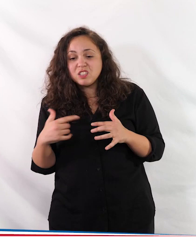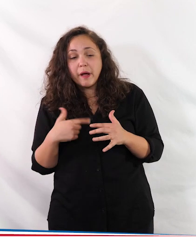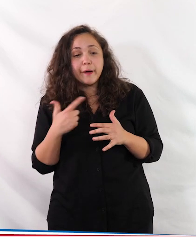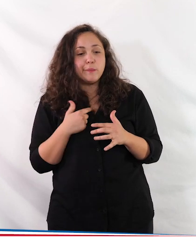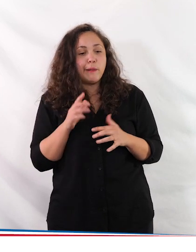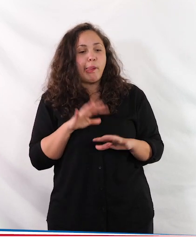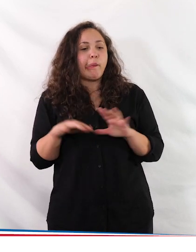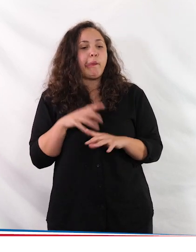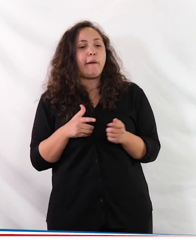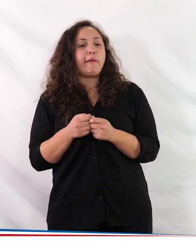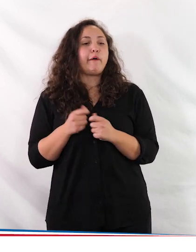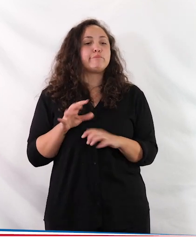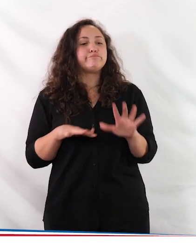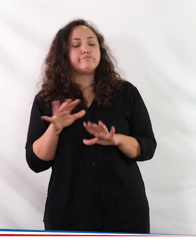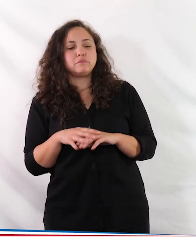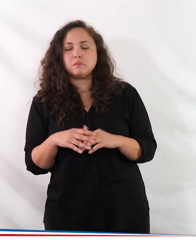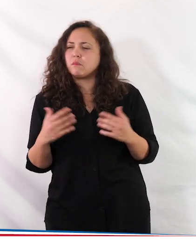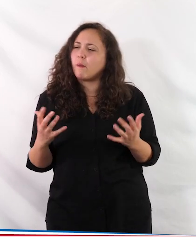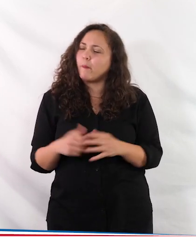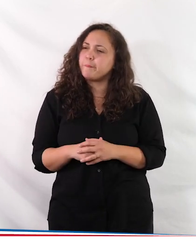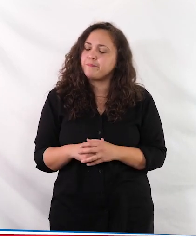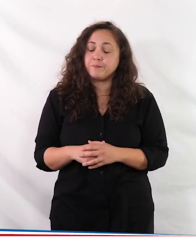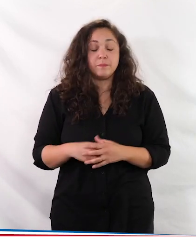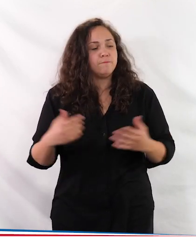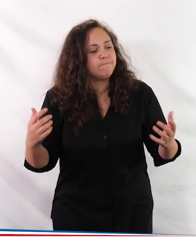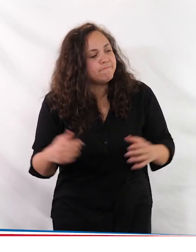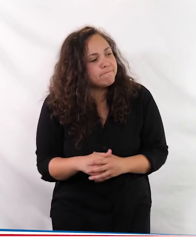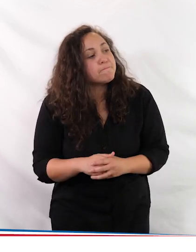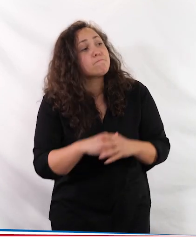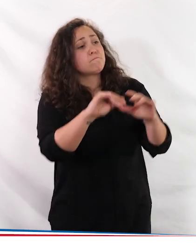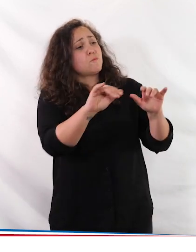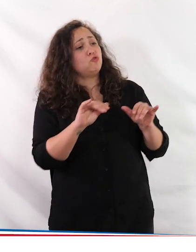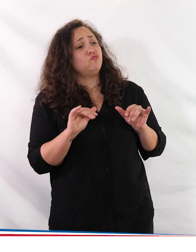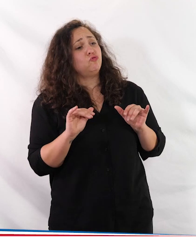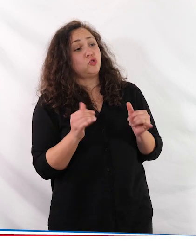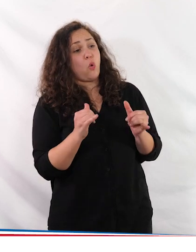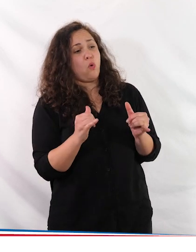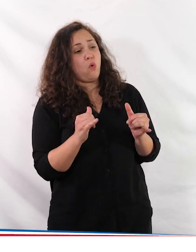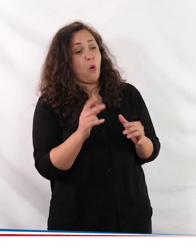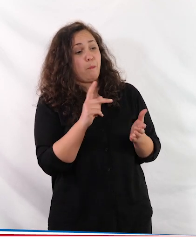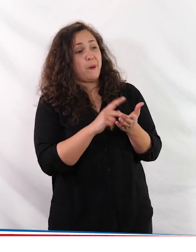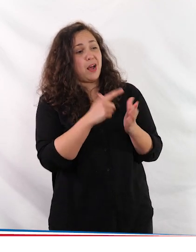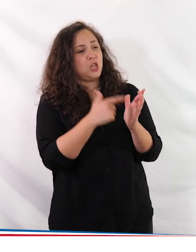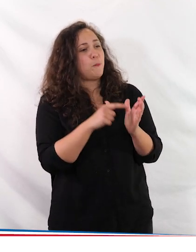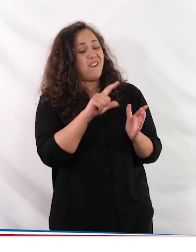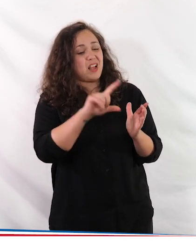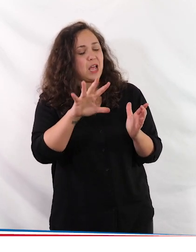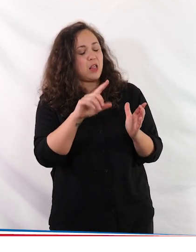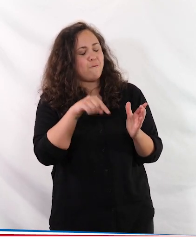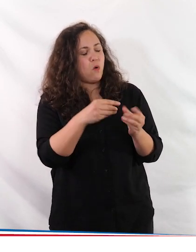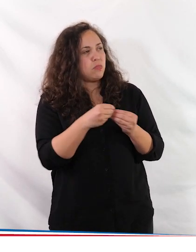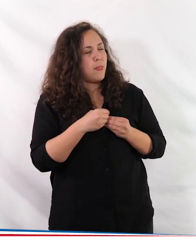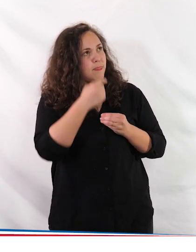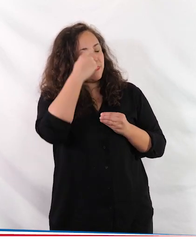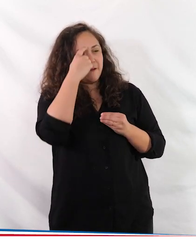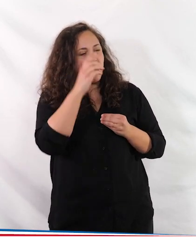d'adaptation de l'existant qui serait problématique? Les Jeux de Paris 2024 doivent être une opportunité pour qu'on fasse un